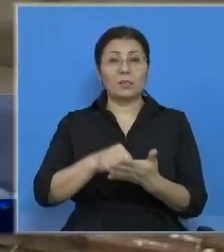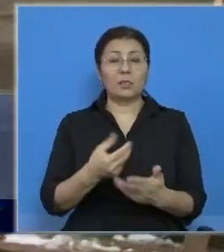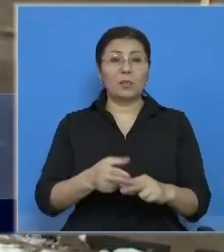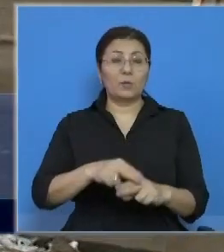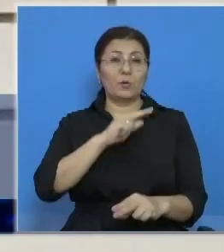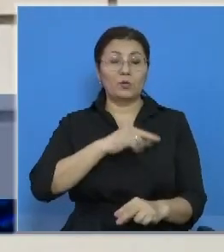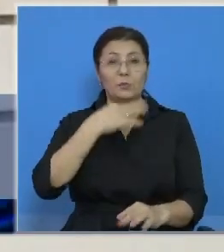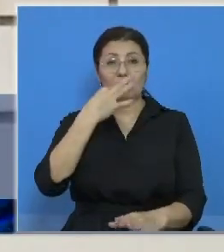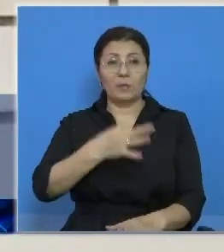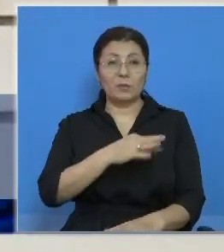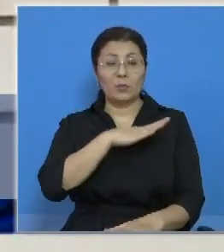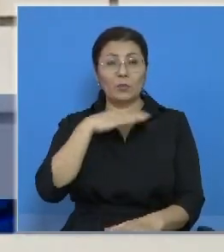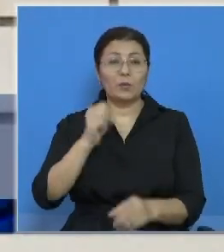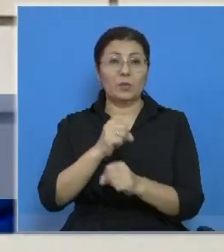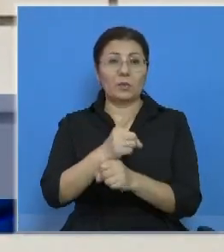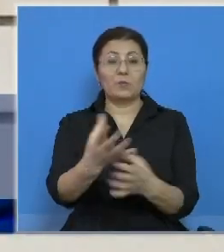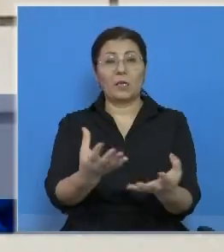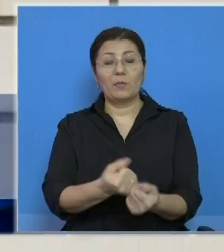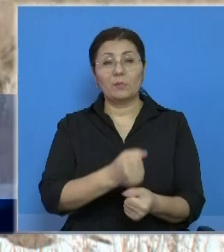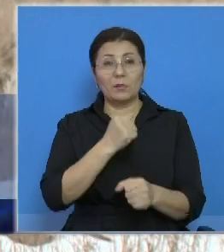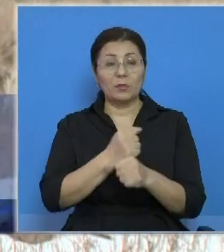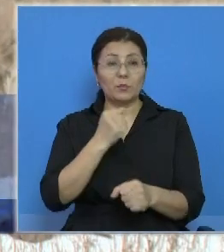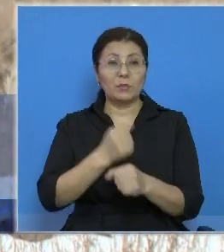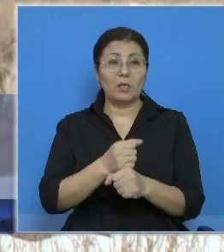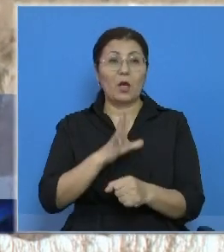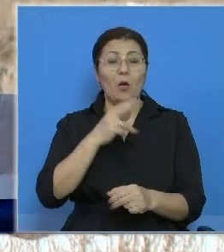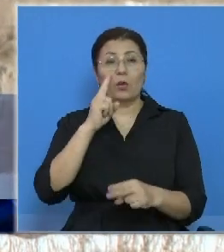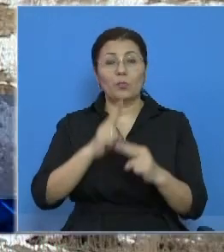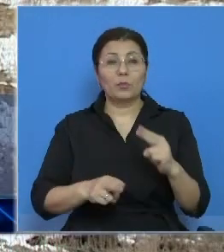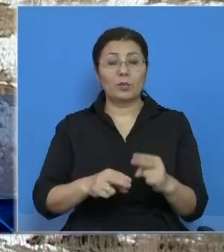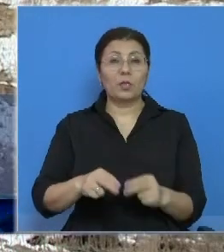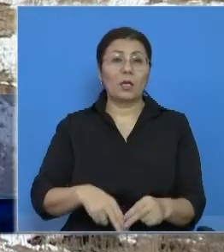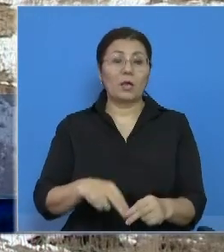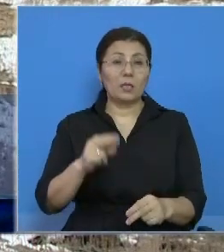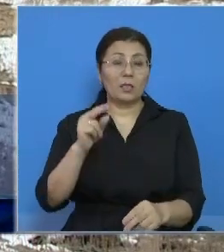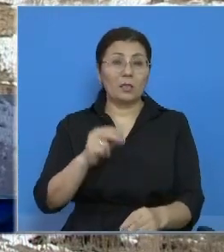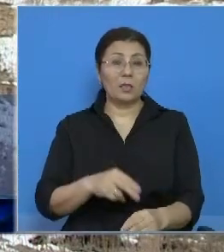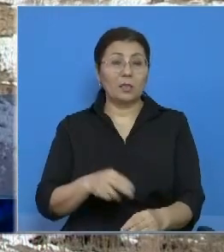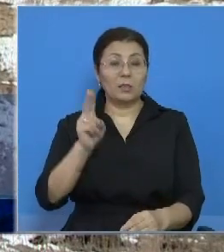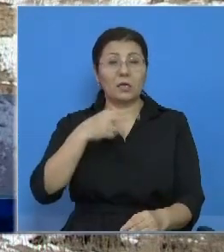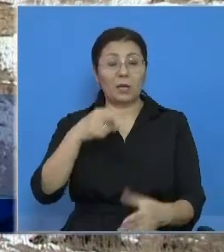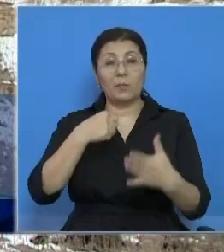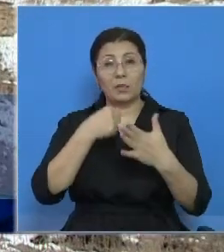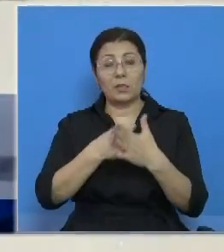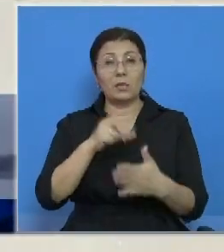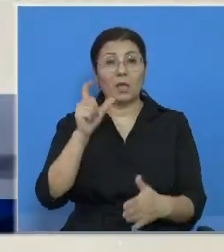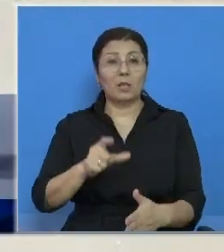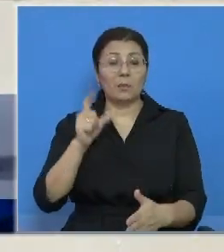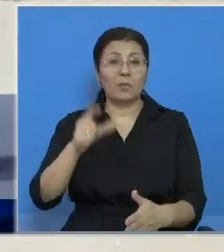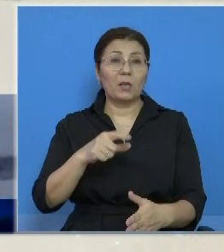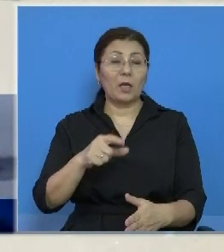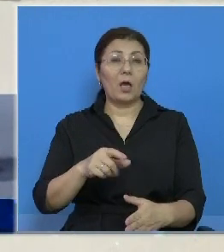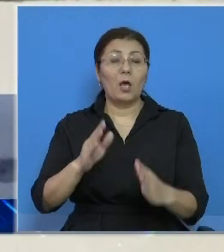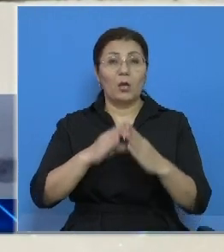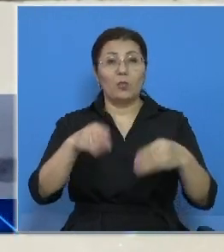істе тәжірибелі. Талай тапсырысты қабылдап, жұмысын уақытылы орындаған құрылысшылар 90 айына дейін адамдардың қоныс тойын тойлауы үшін